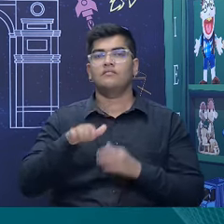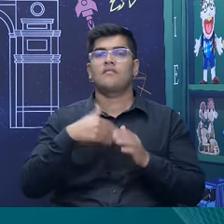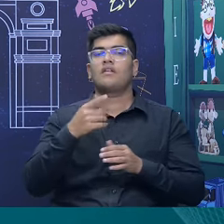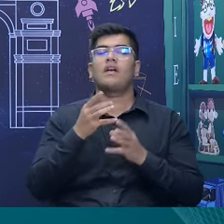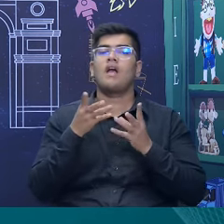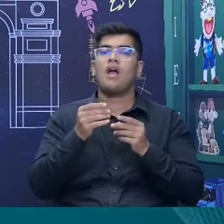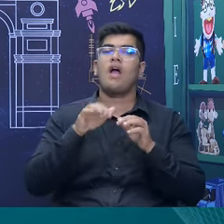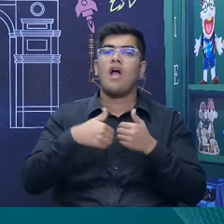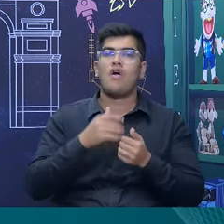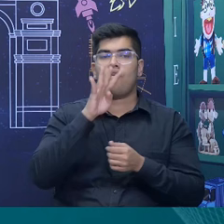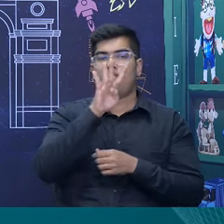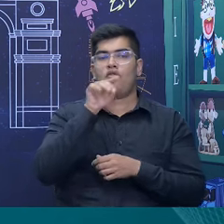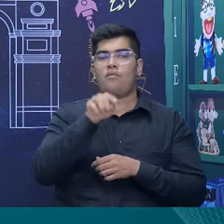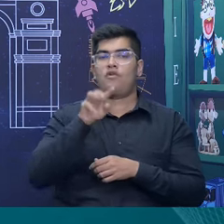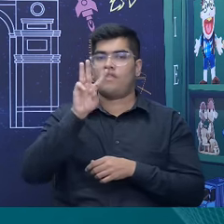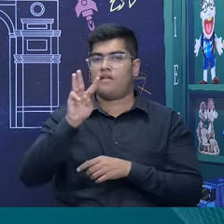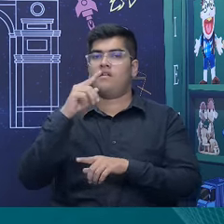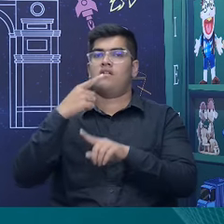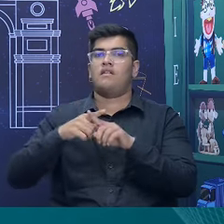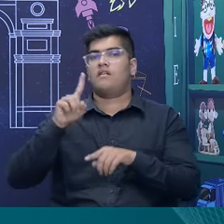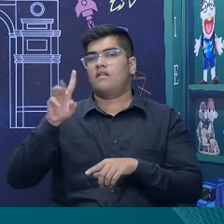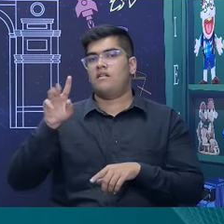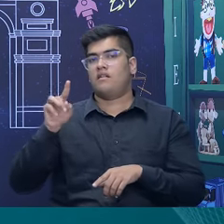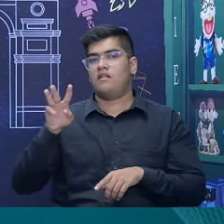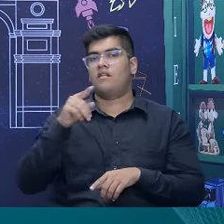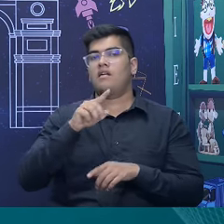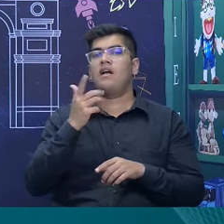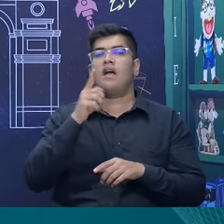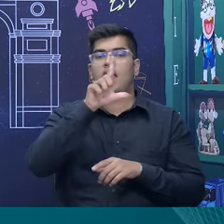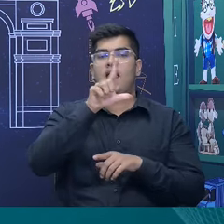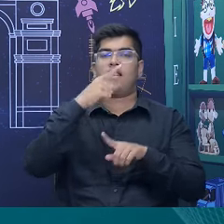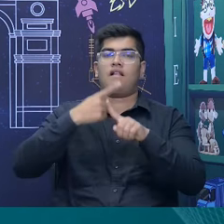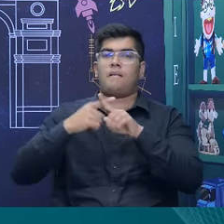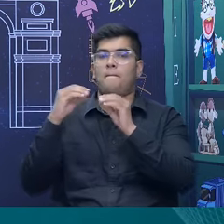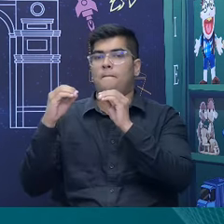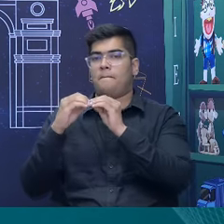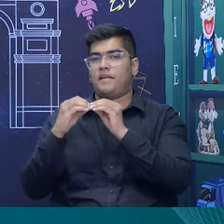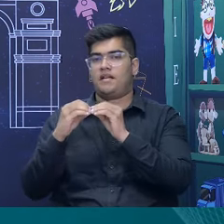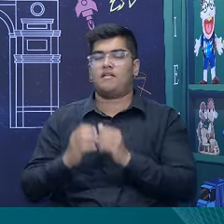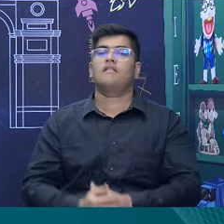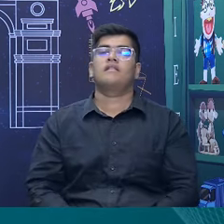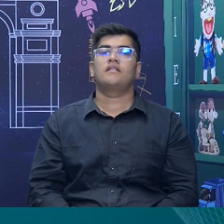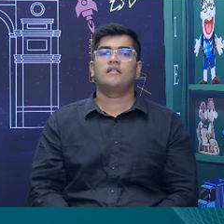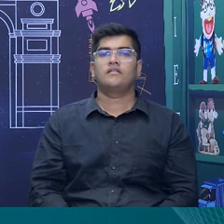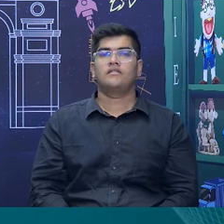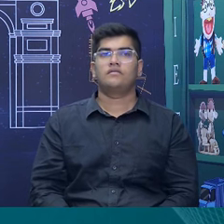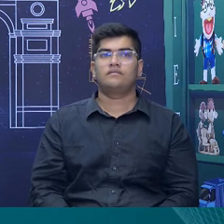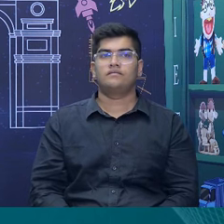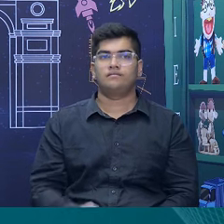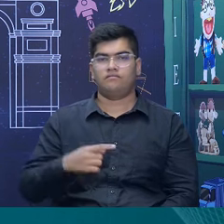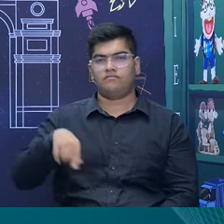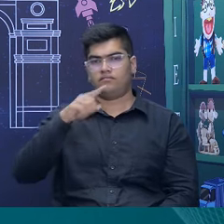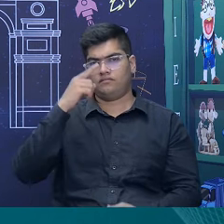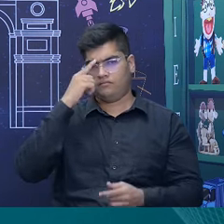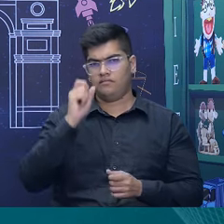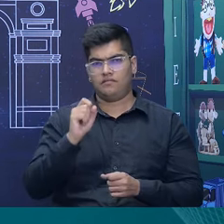4.3 को गुणा किया ्र से क्या था फार्मूला लंबाई गुना ऊंचाई है ना याद आया